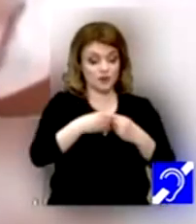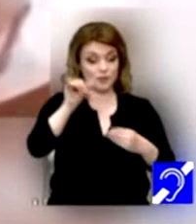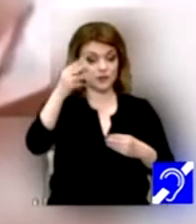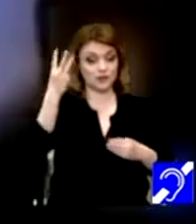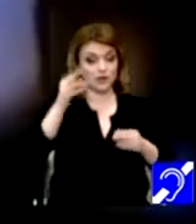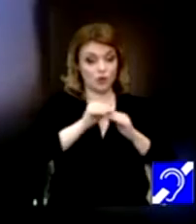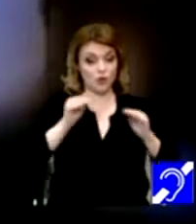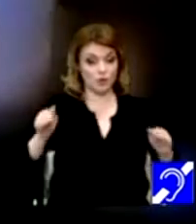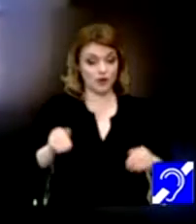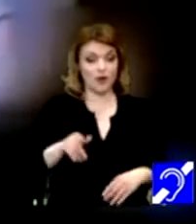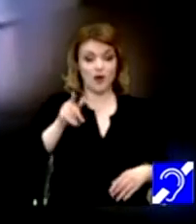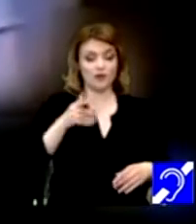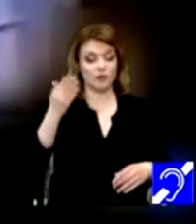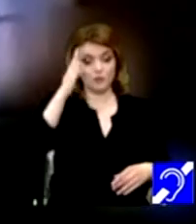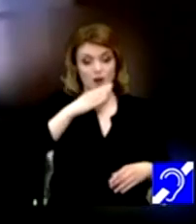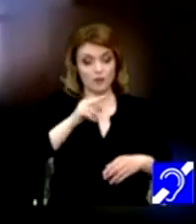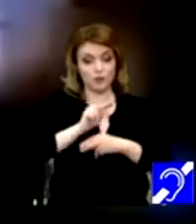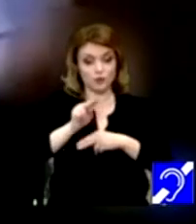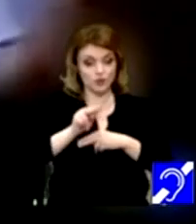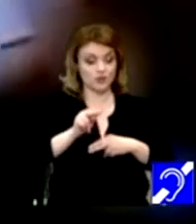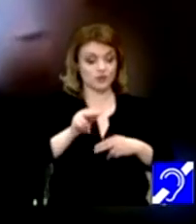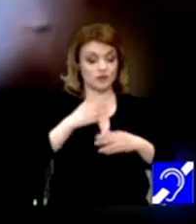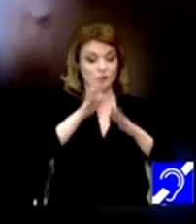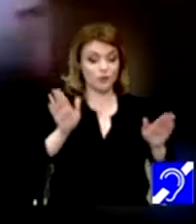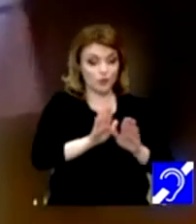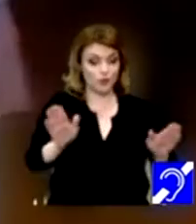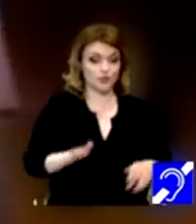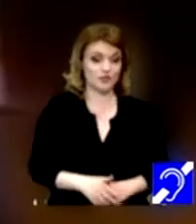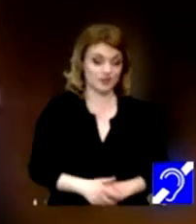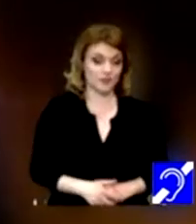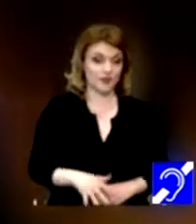moștenit dragostea față de muzică, ceea ce i-a dat inspirație pentru piesele